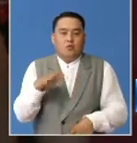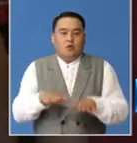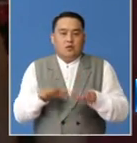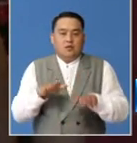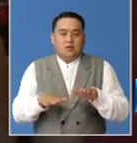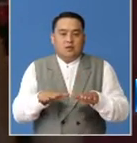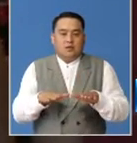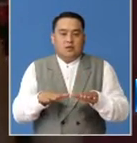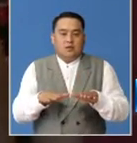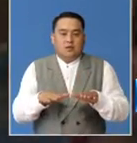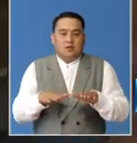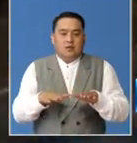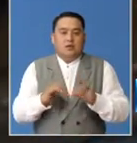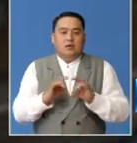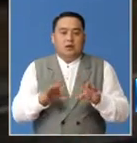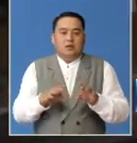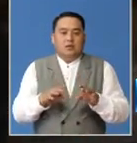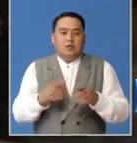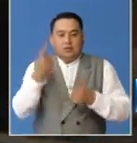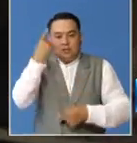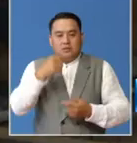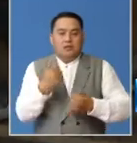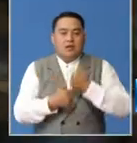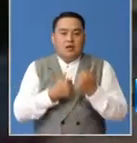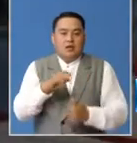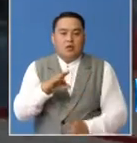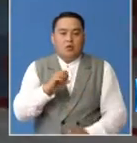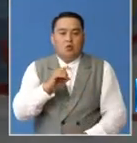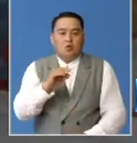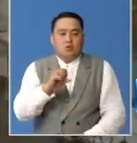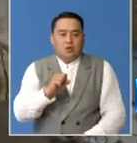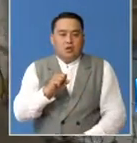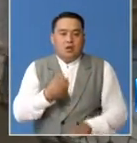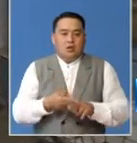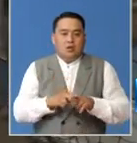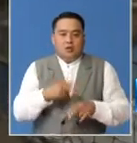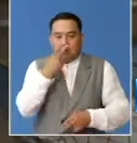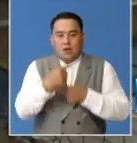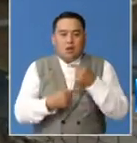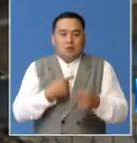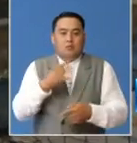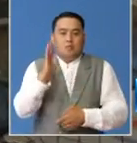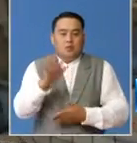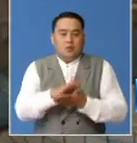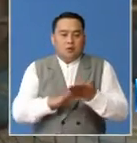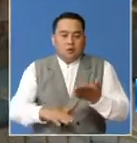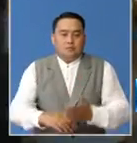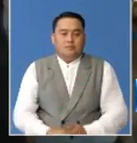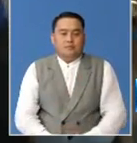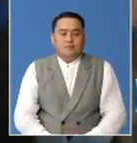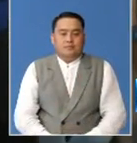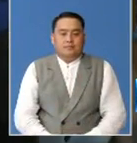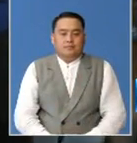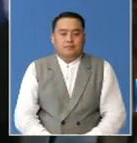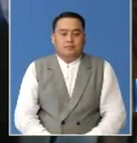килограммов соответственно. Как отмечает инициатор соревнований Еркужа Байкужаулы, эта традиция будет продолжена и в последующие годы.